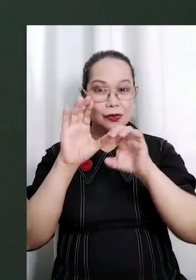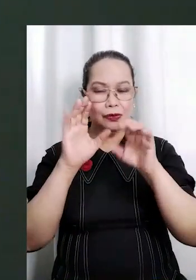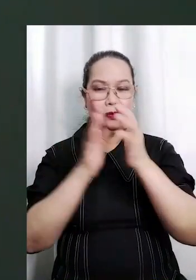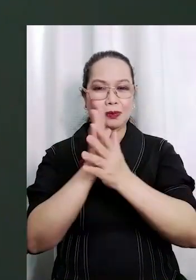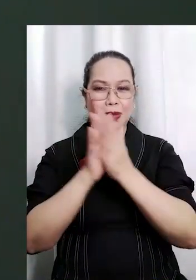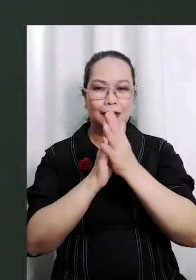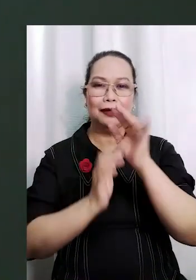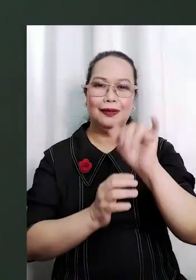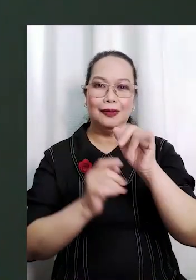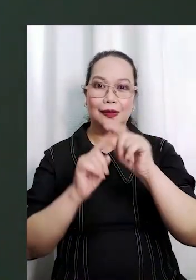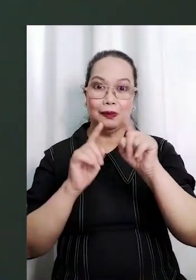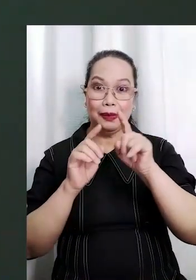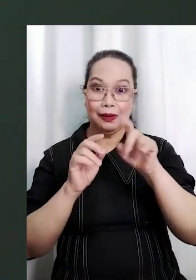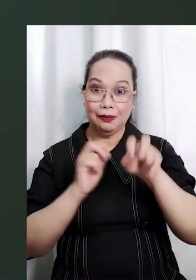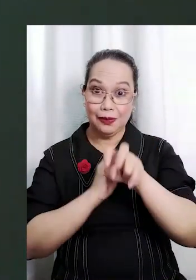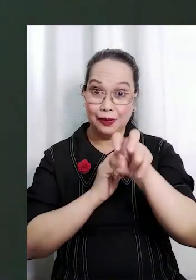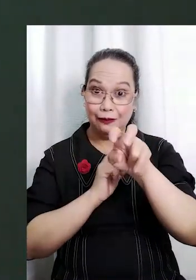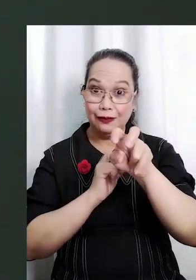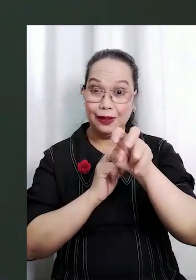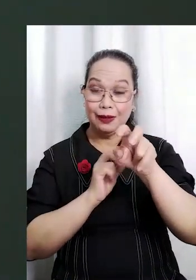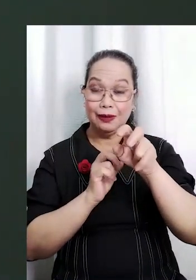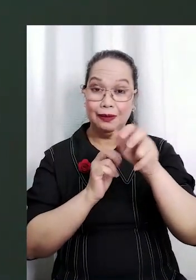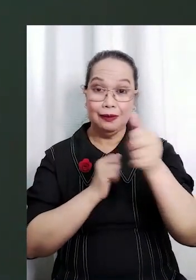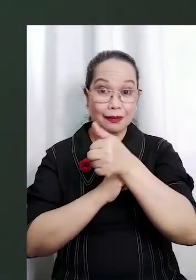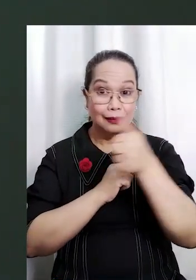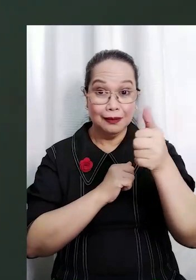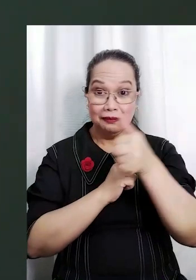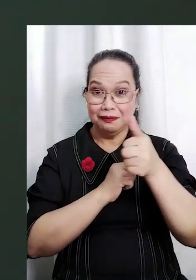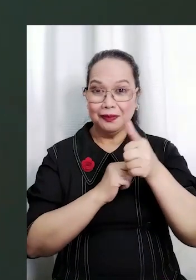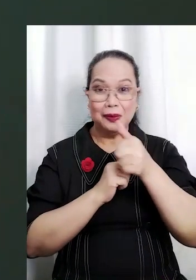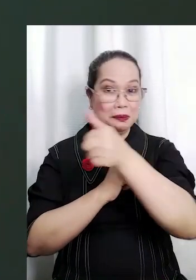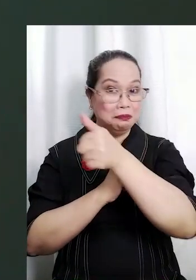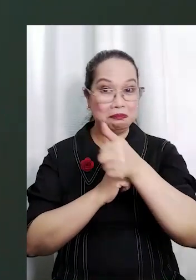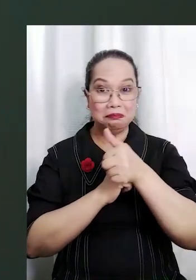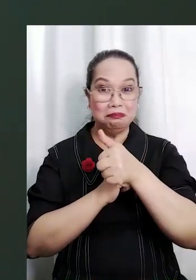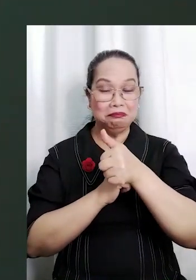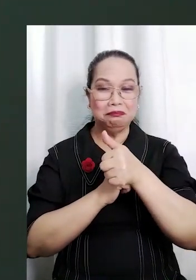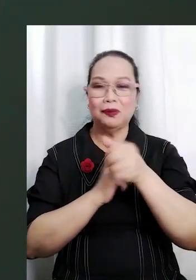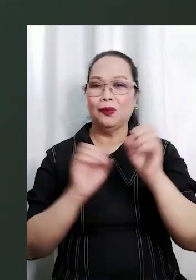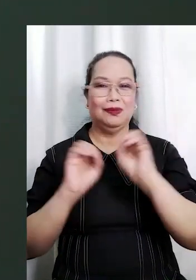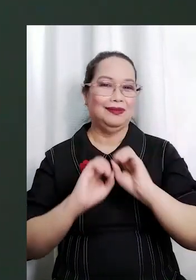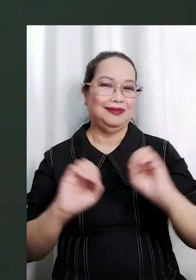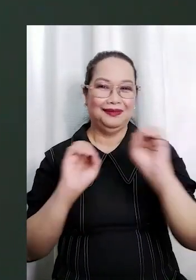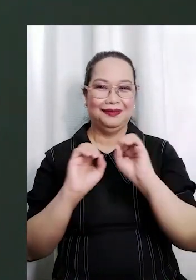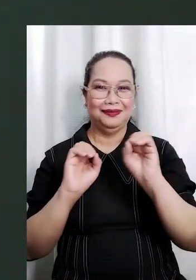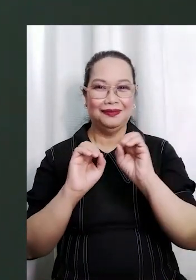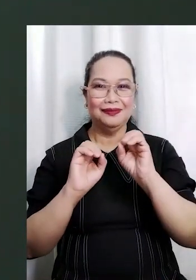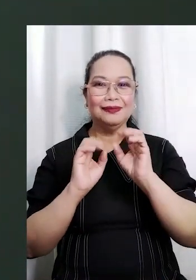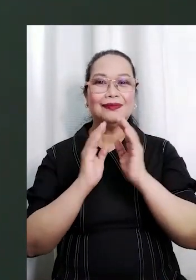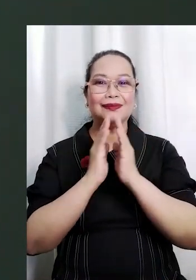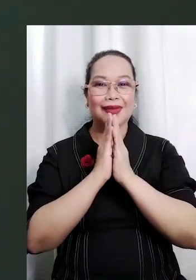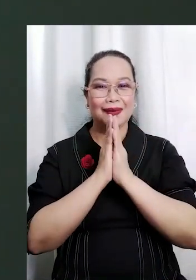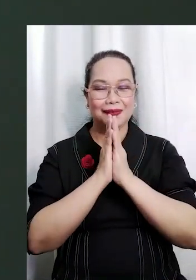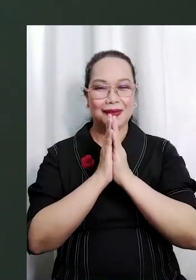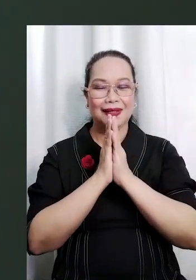meron. Pero yung bumibiyahe ka pa at nag-a-attend ka pa ng party kung saan-saan. Ang prayer ko, sana naging ganun